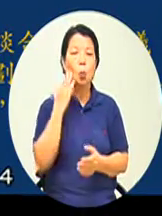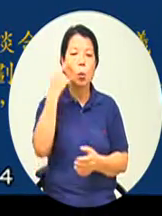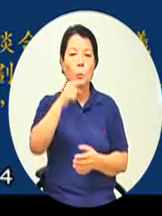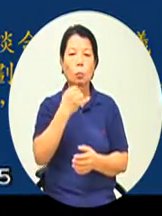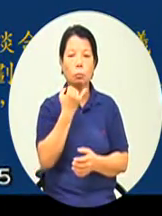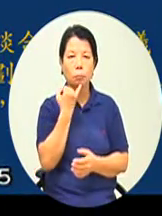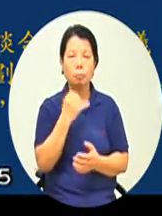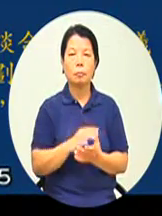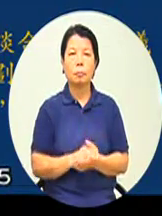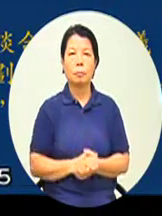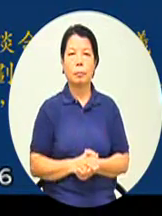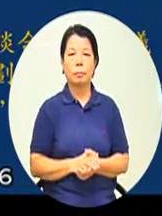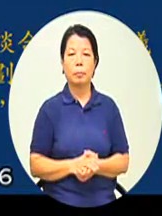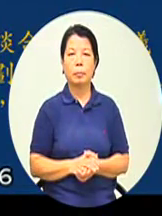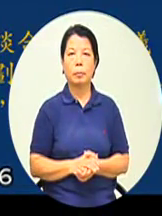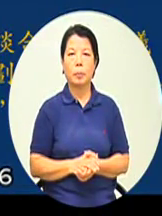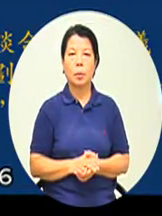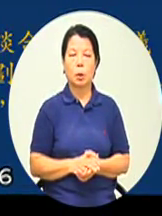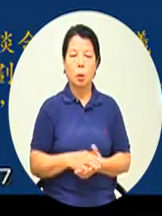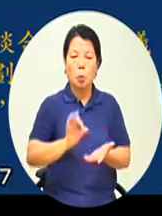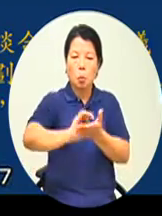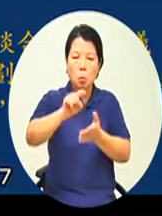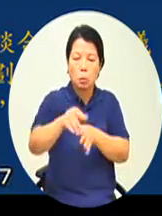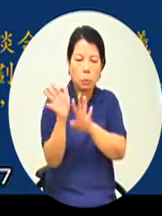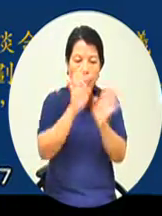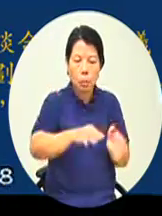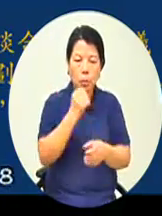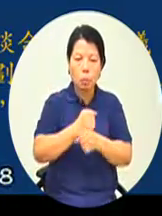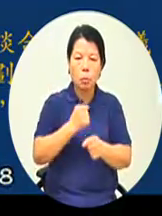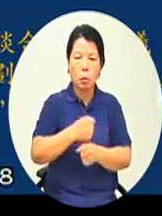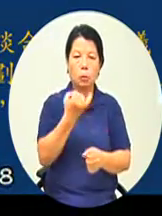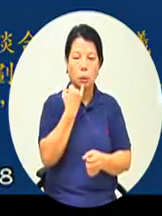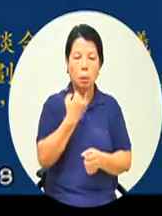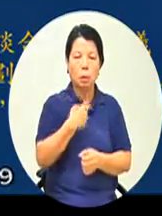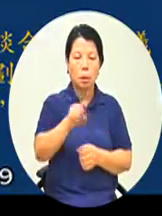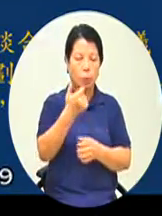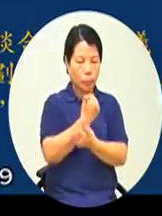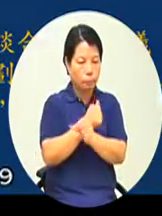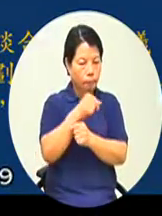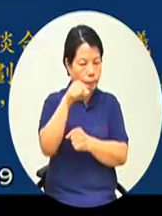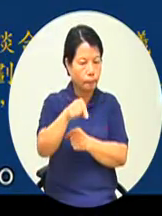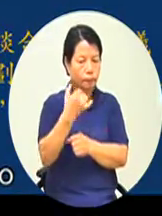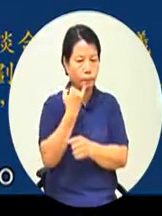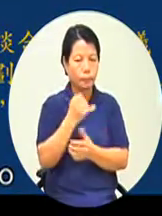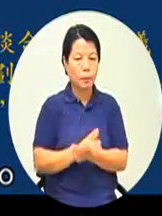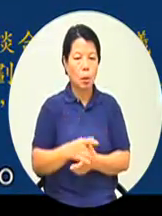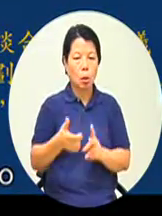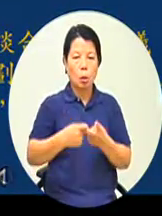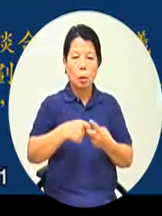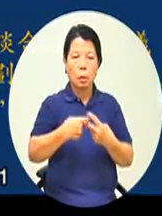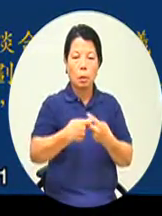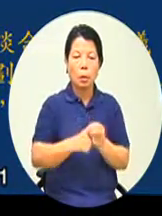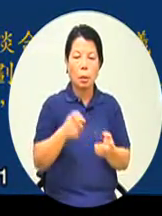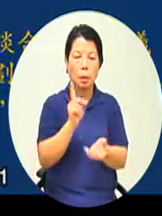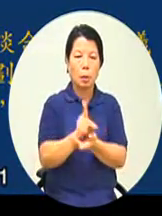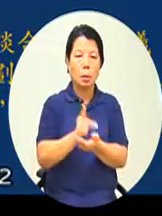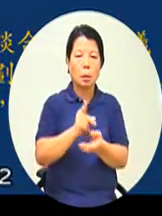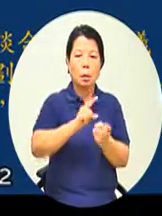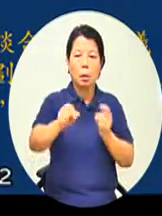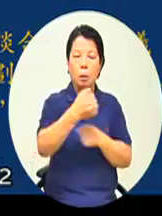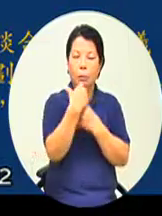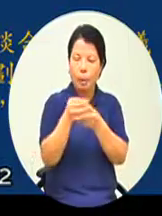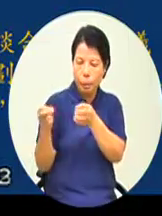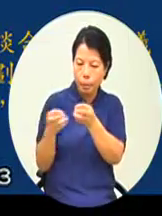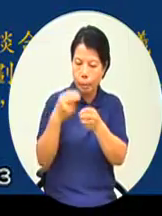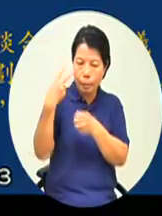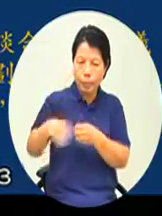以以这样子的一个情形来做，其实也是一个考量的方向，不如跟李科永谈一谈吧，是不是？那